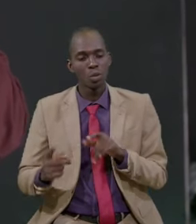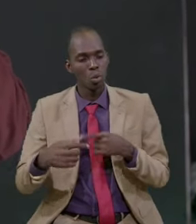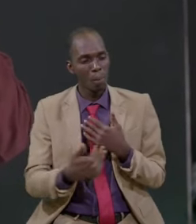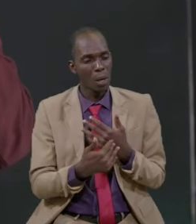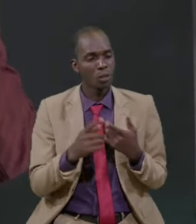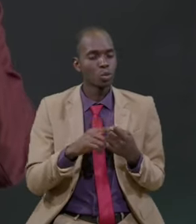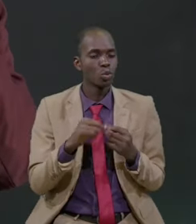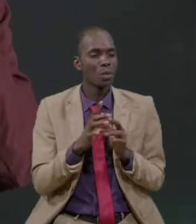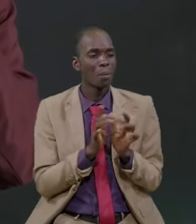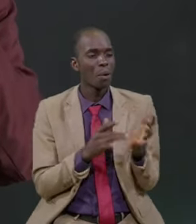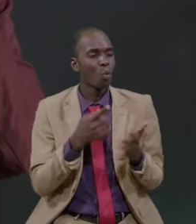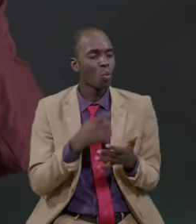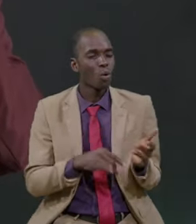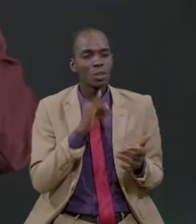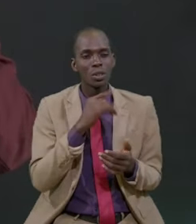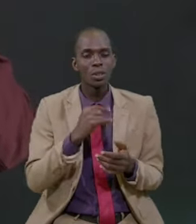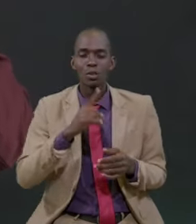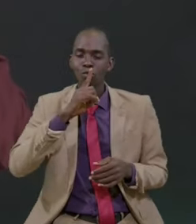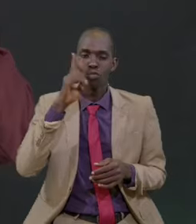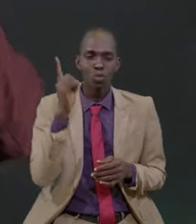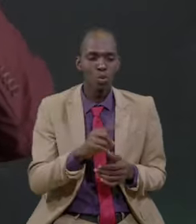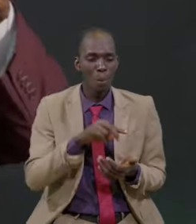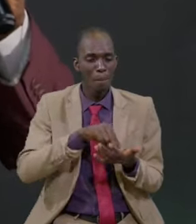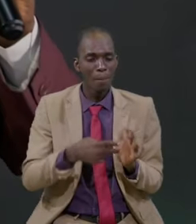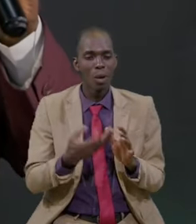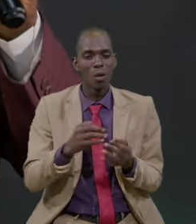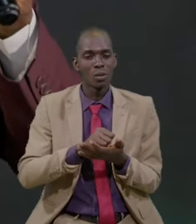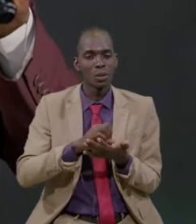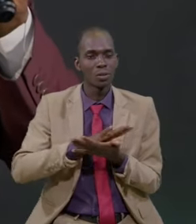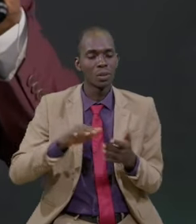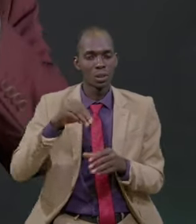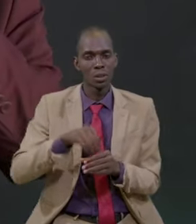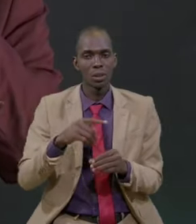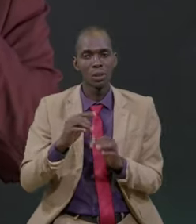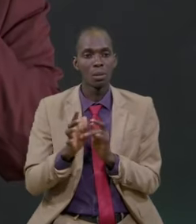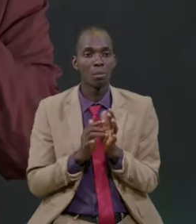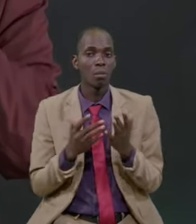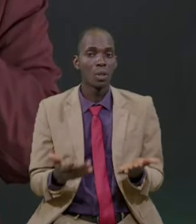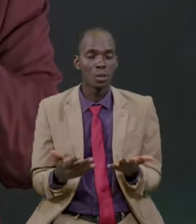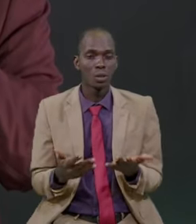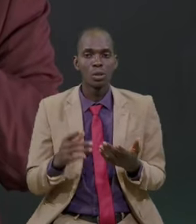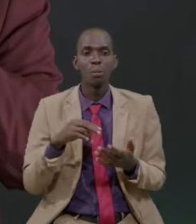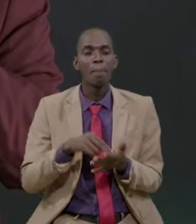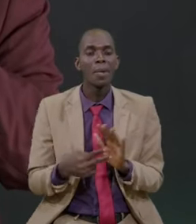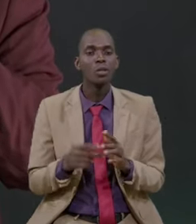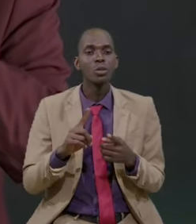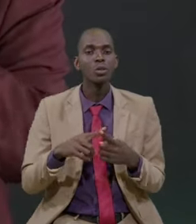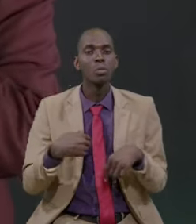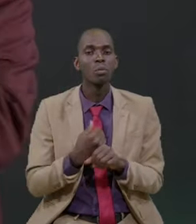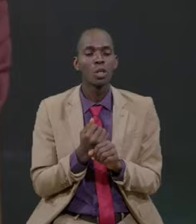le sens de la sanctification dans la Bible? C'est être, rendre saint. C'est pas